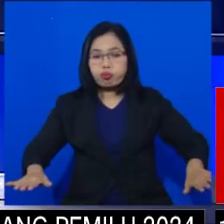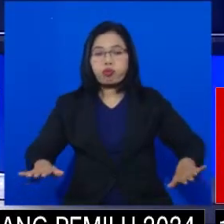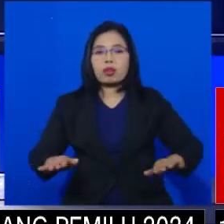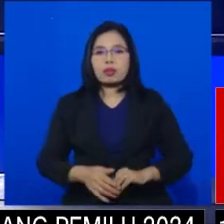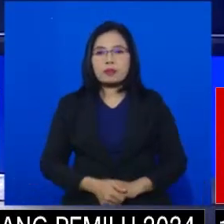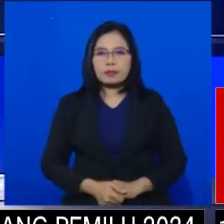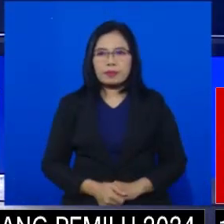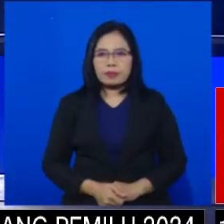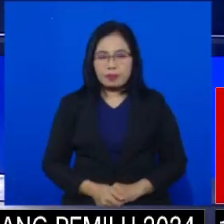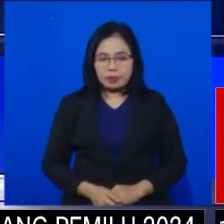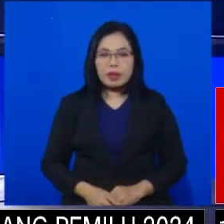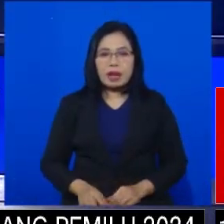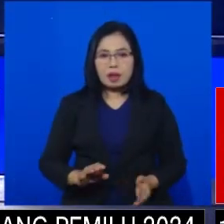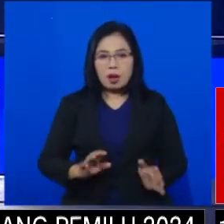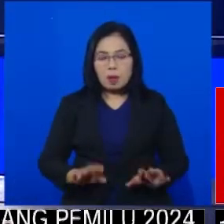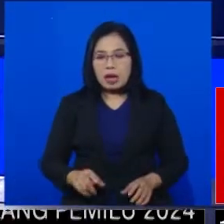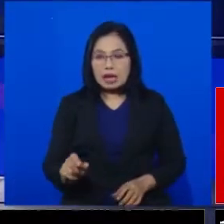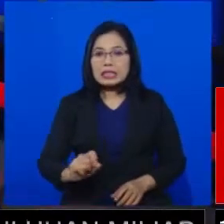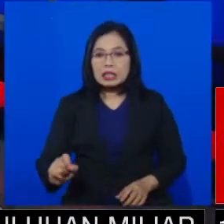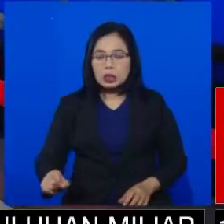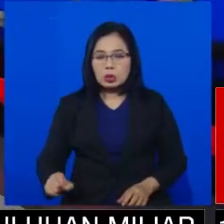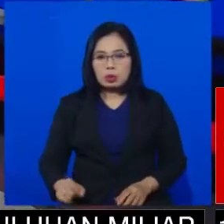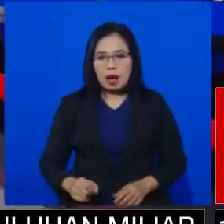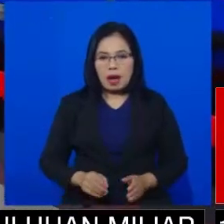siswa menumpang belajar di gedung lain.